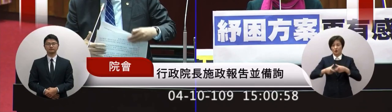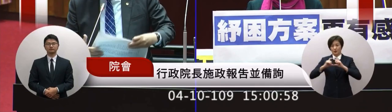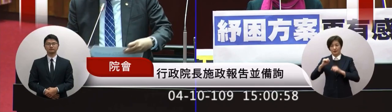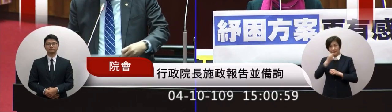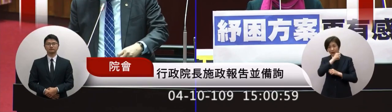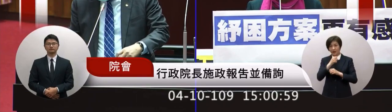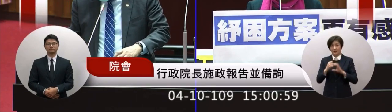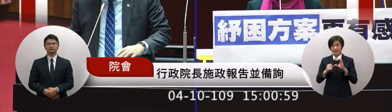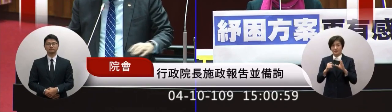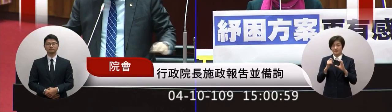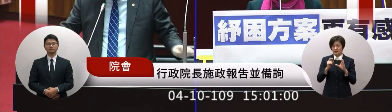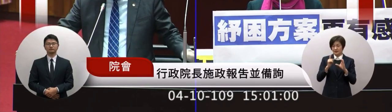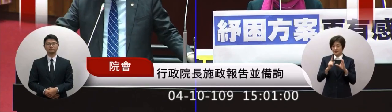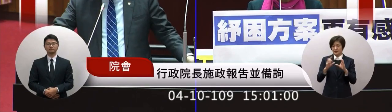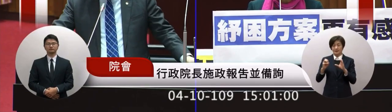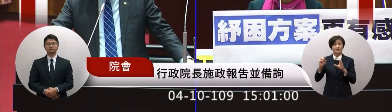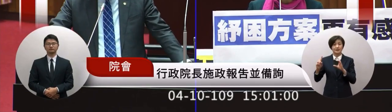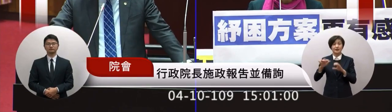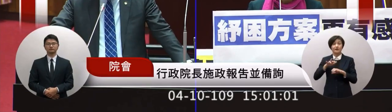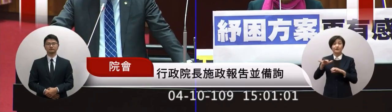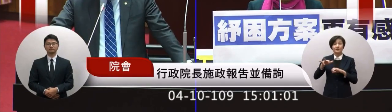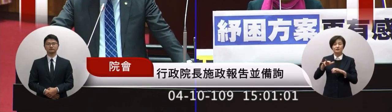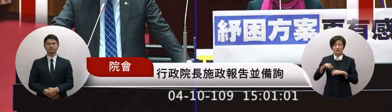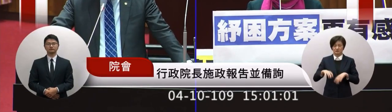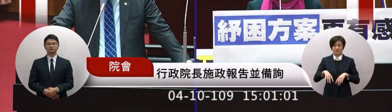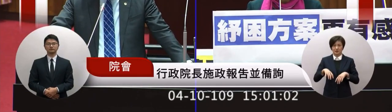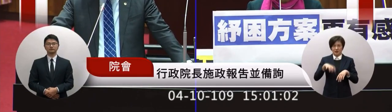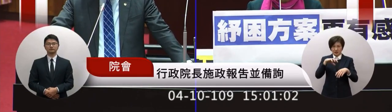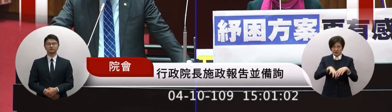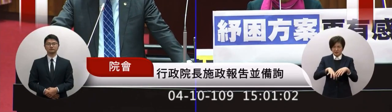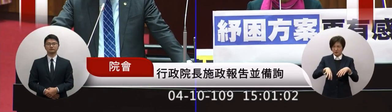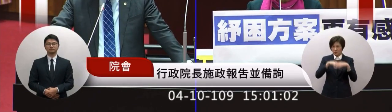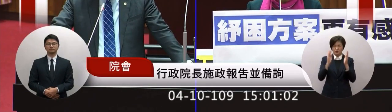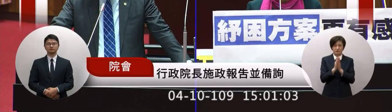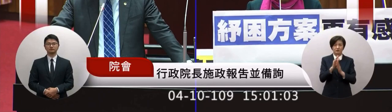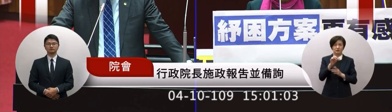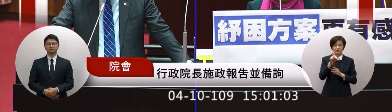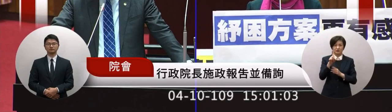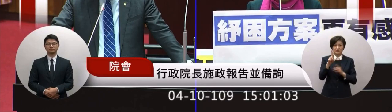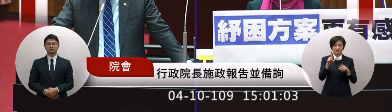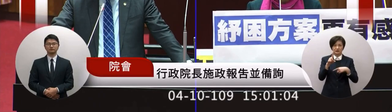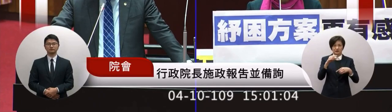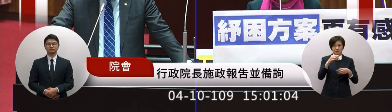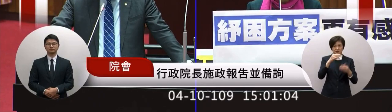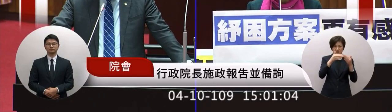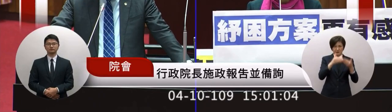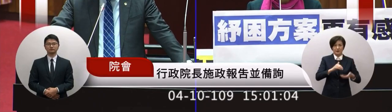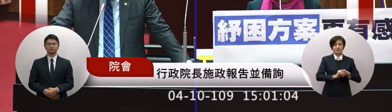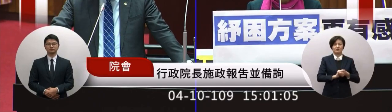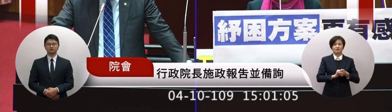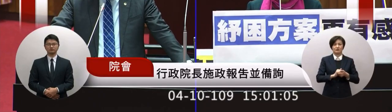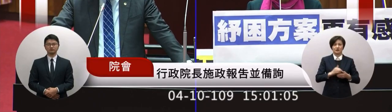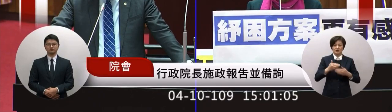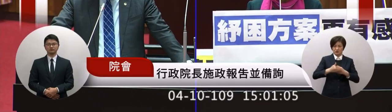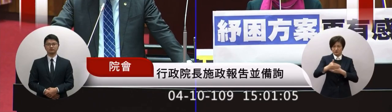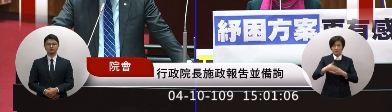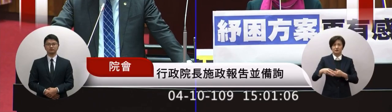C1011 个班机，目前已经有11位这个确诊，那326人居家隔离